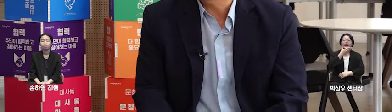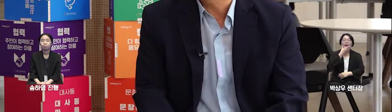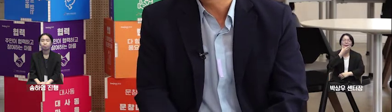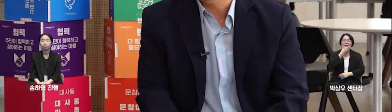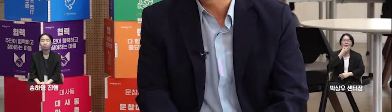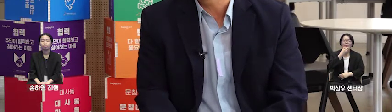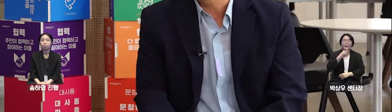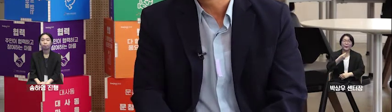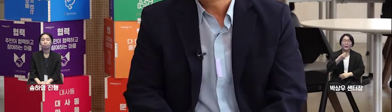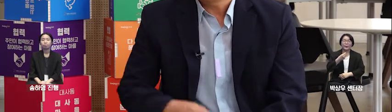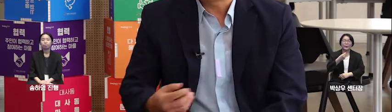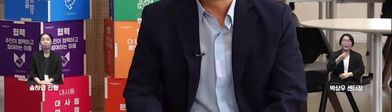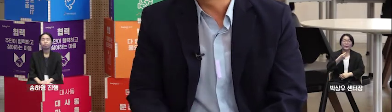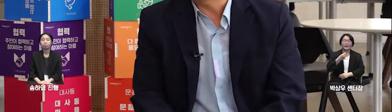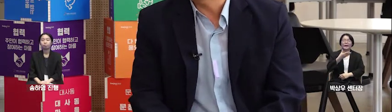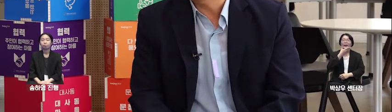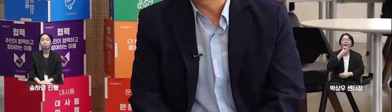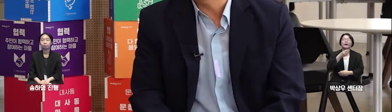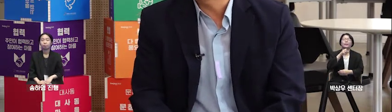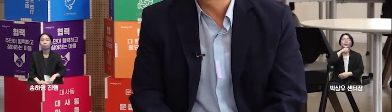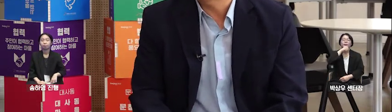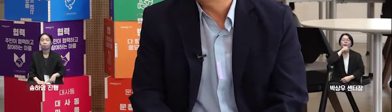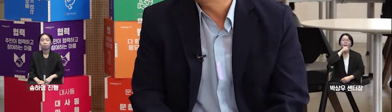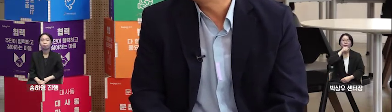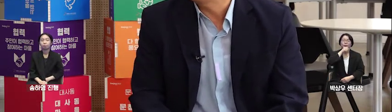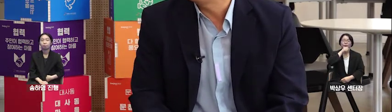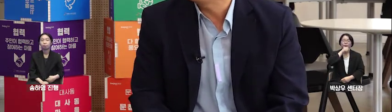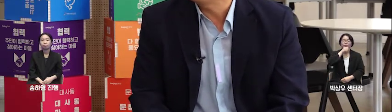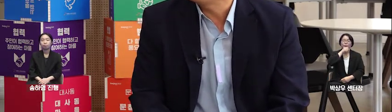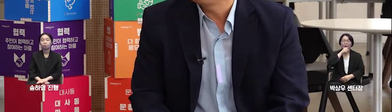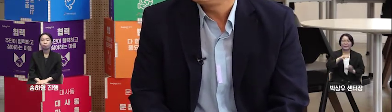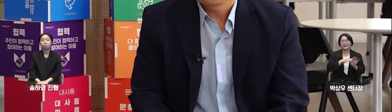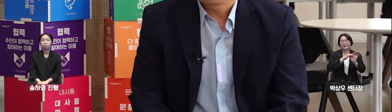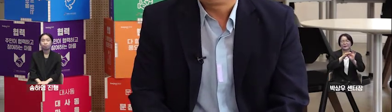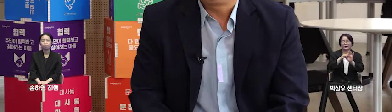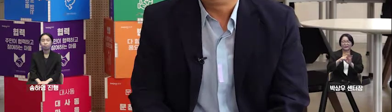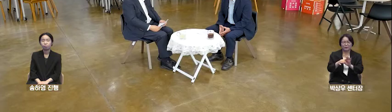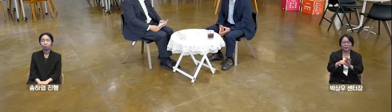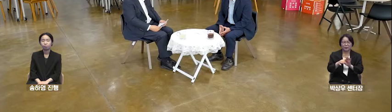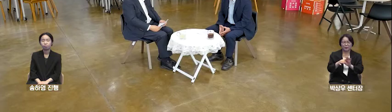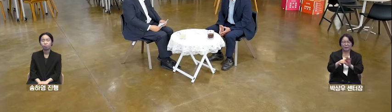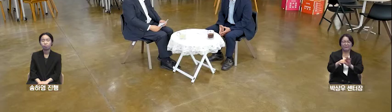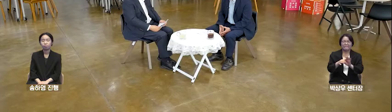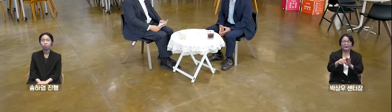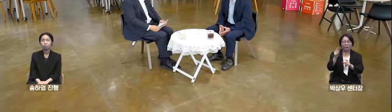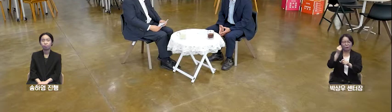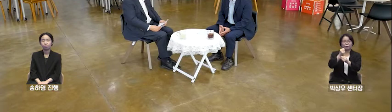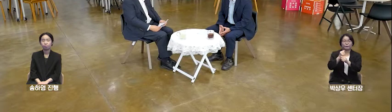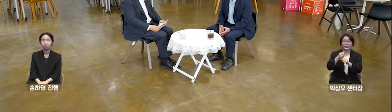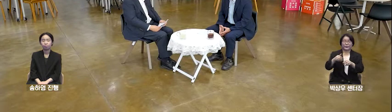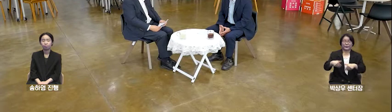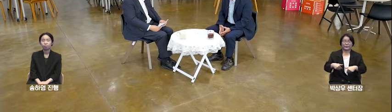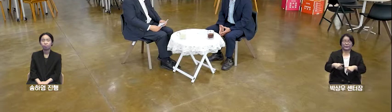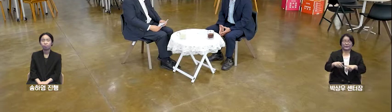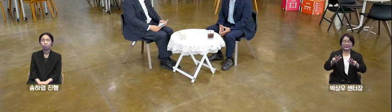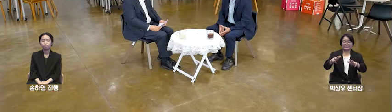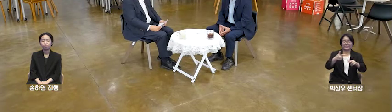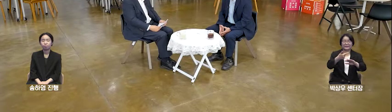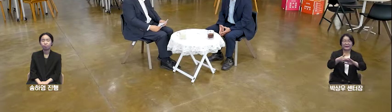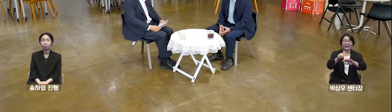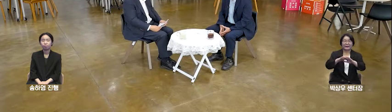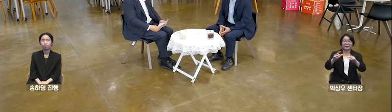그런 행복지수들을 계속 개발해 나가는 것이 필요하다고 보여지고요. 지금 대전도 올해